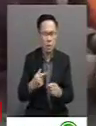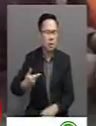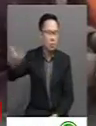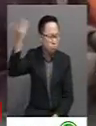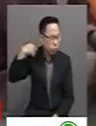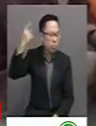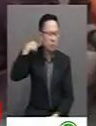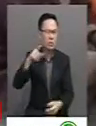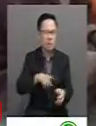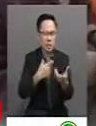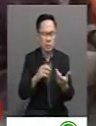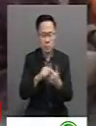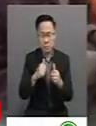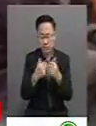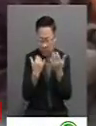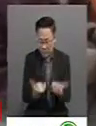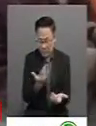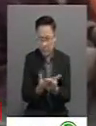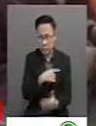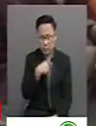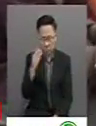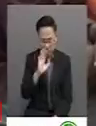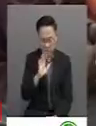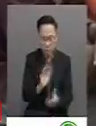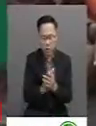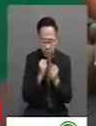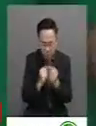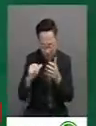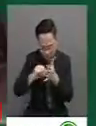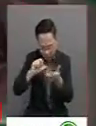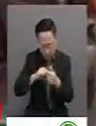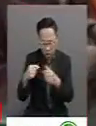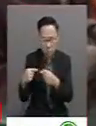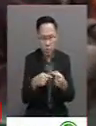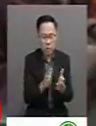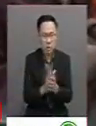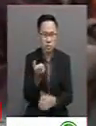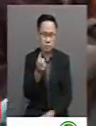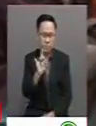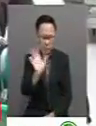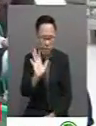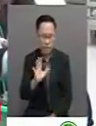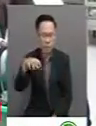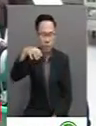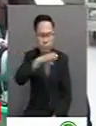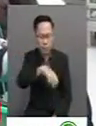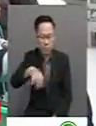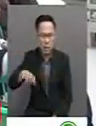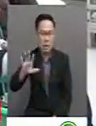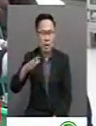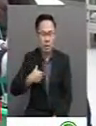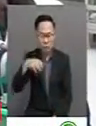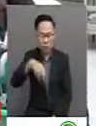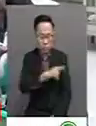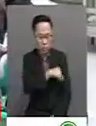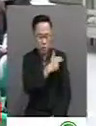แต่ว่ามีเรื่องนี้มานานแล้วและก็ได้รับการแก้ไขมาโดยตลอดยืนยันนะคะว่าไม่มีใครปล่อยให้โรงพยาบาลรัฐล้มไป